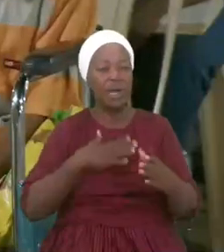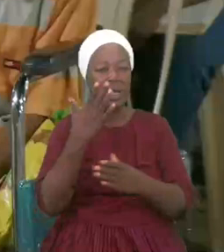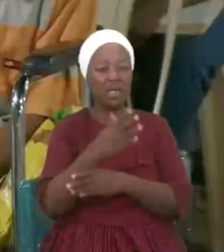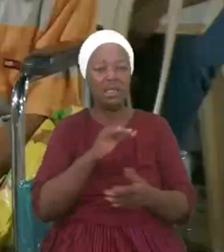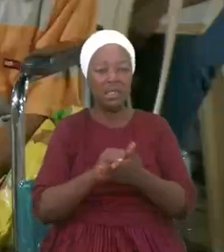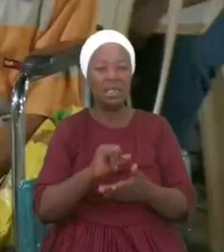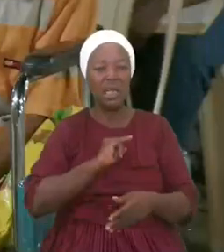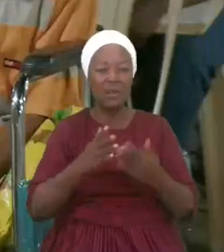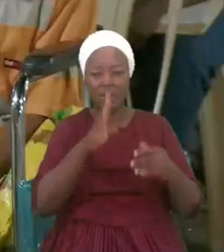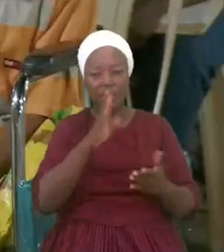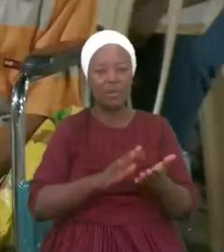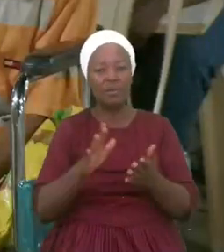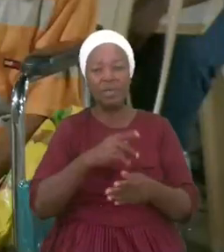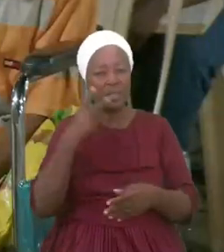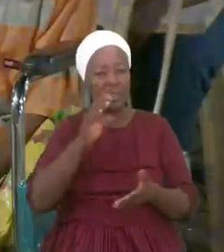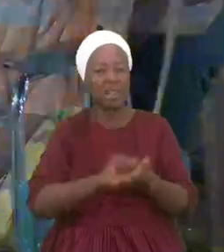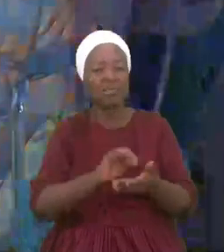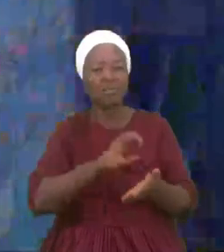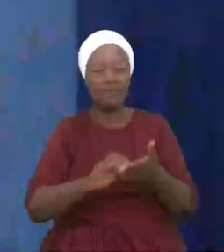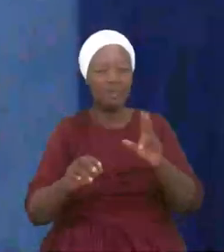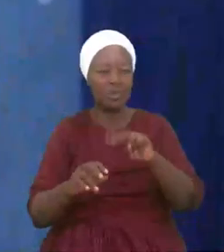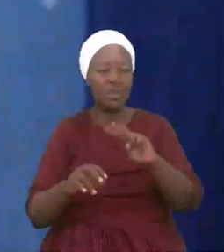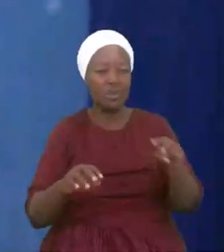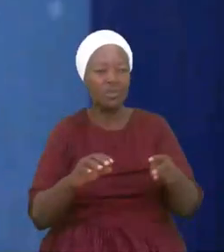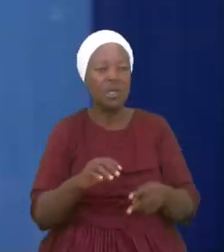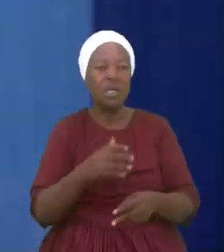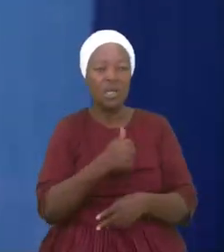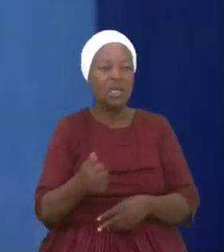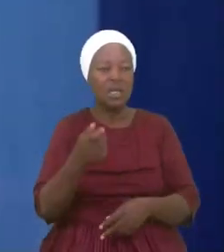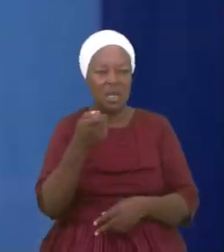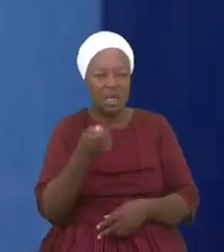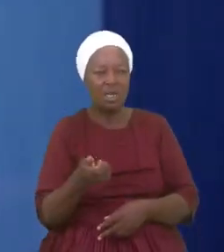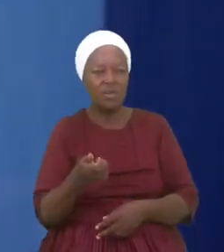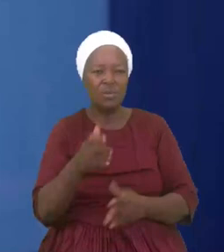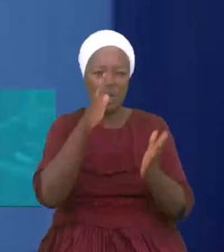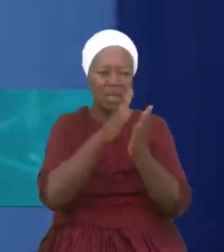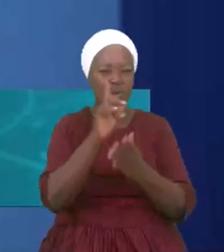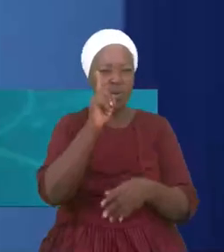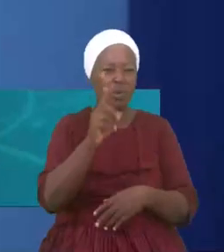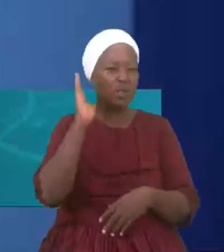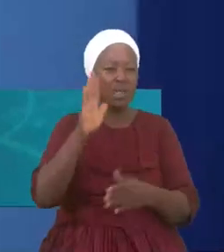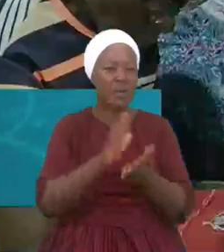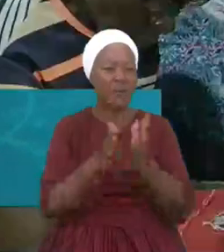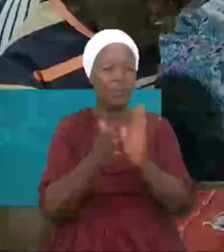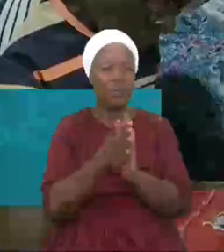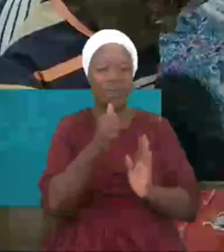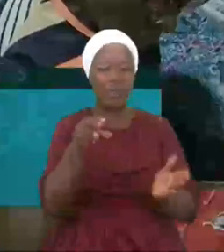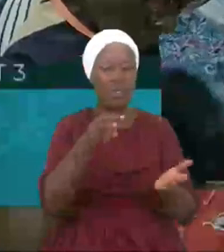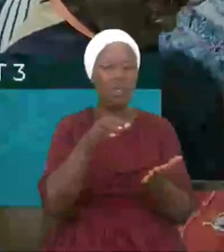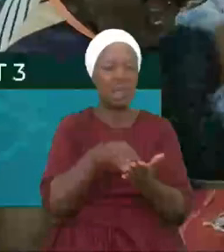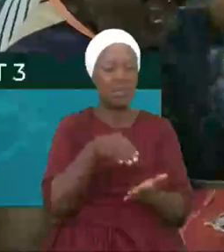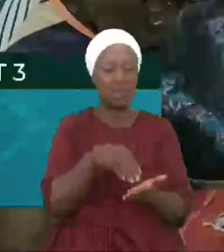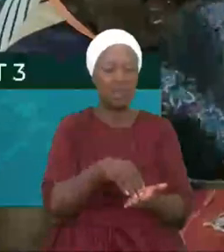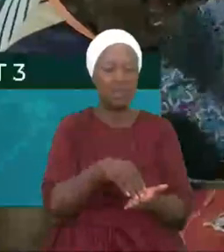votre vivacifier le Seigneur voyons ce verset 22 ce verset 22 le